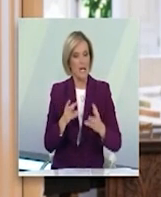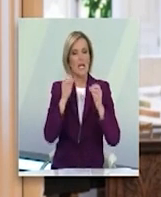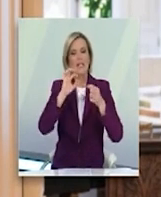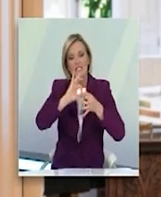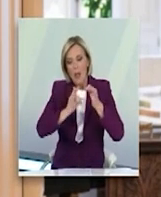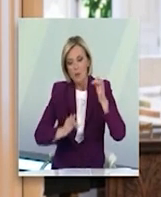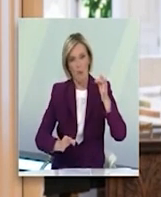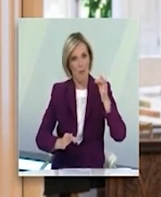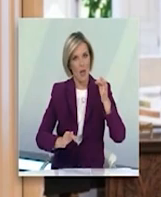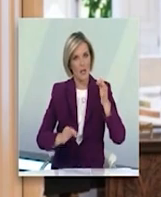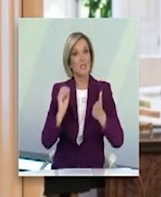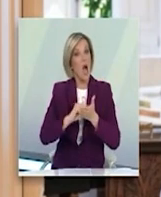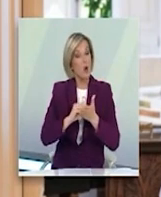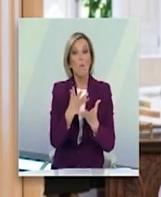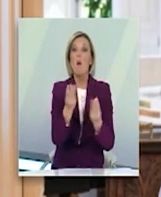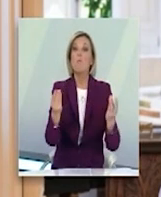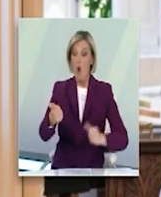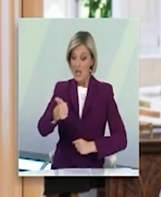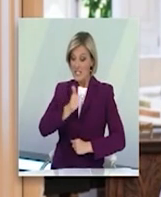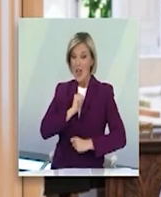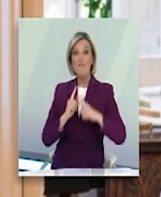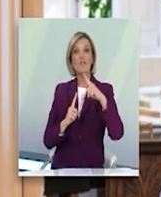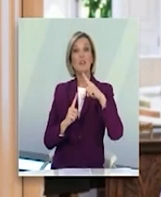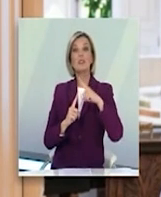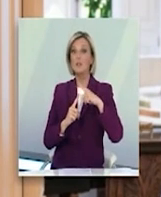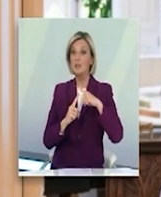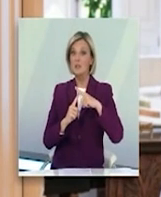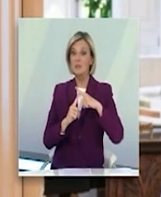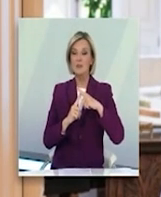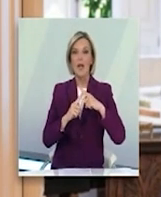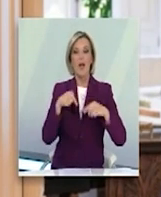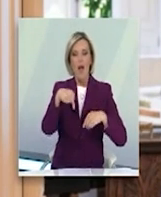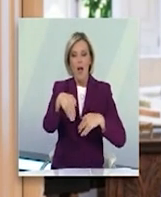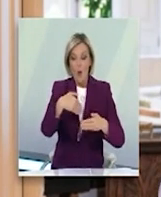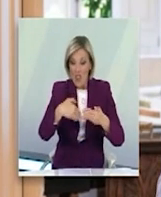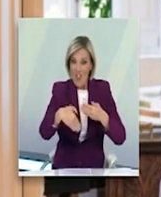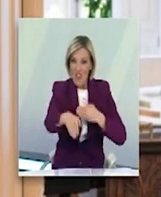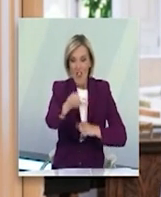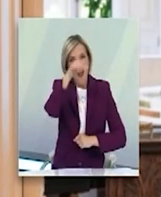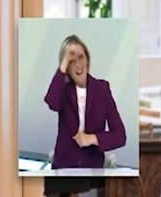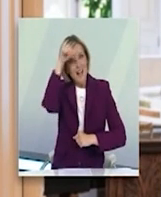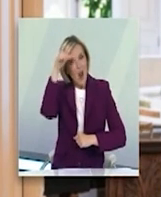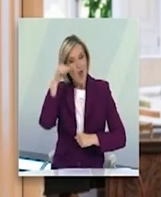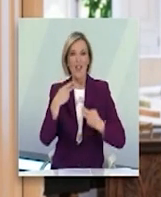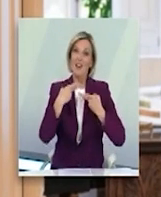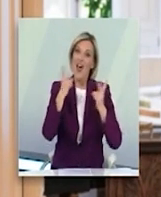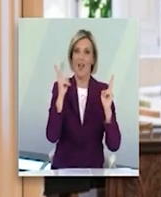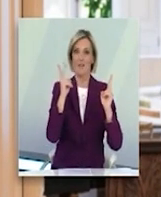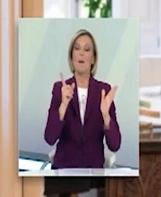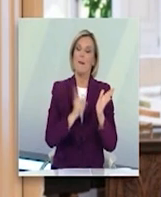Όλα αυτά μας φέρνουν ακόμα πιο κοντά σε ένα καλοκαίρι μεγαλύτερης ελευθερίας και ευημερίας. Ας πιστέψουμε λοιπόν στους εαυτούς